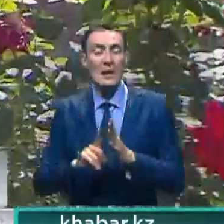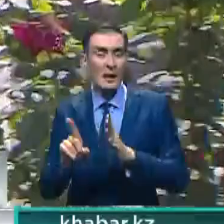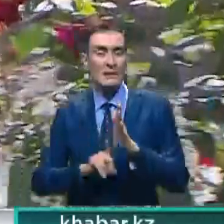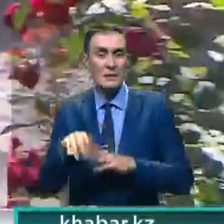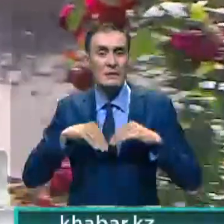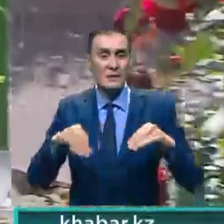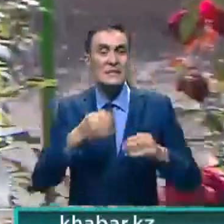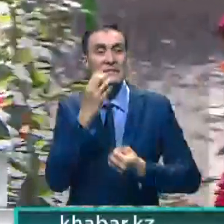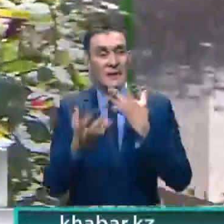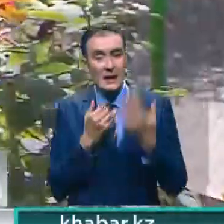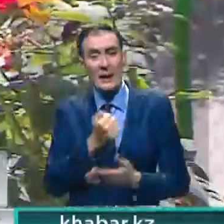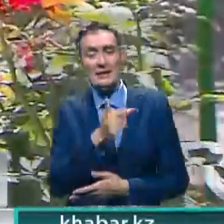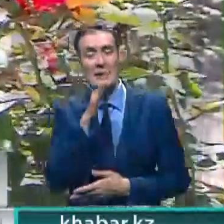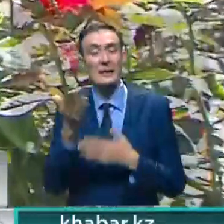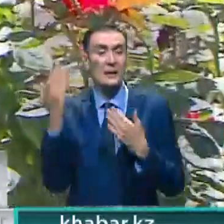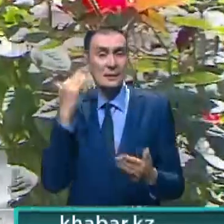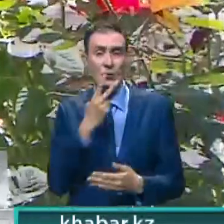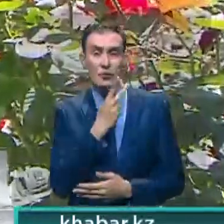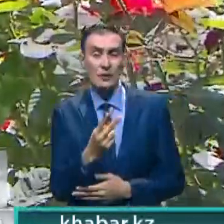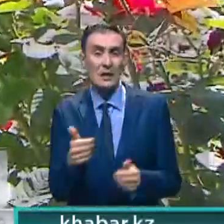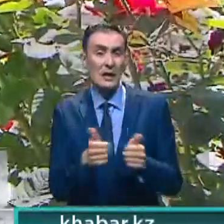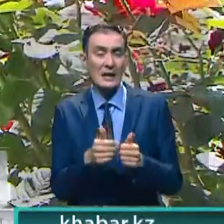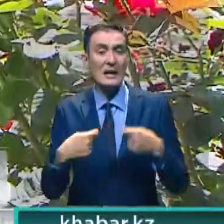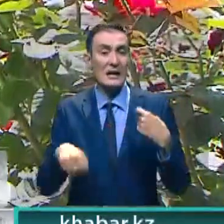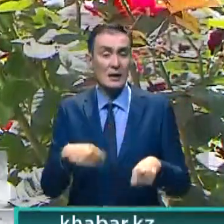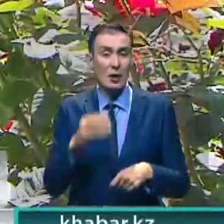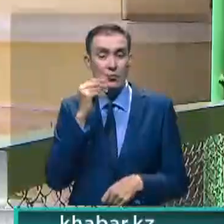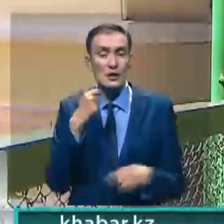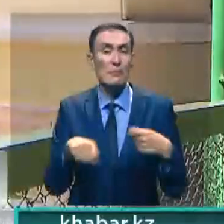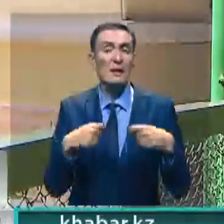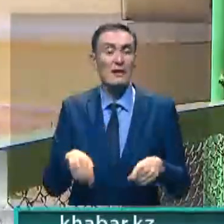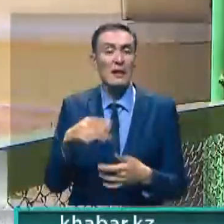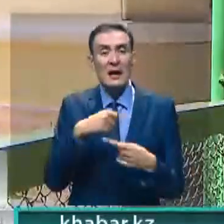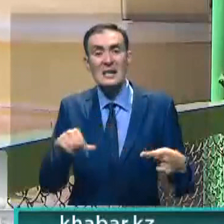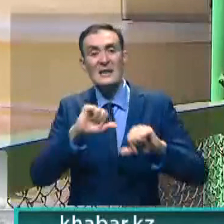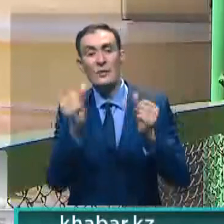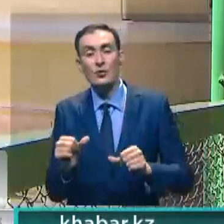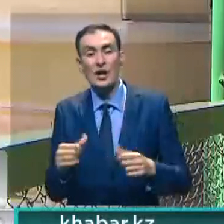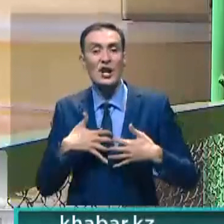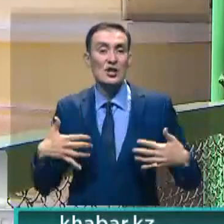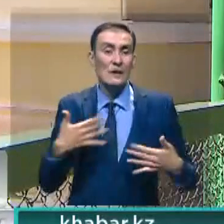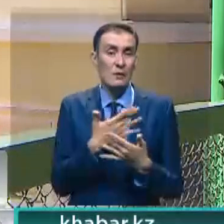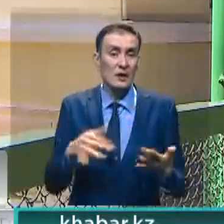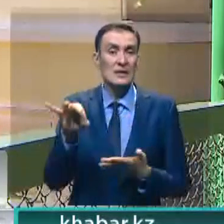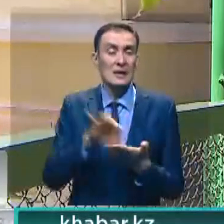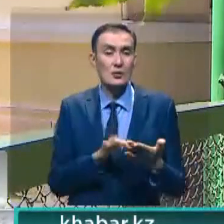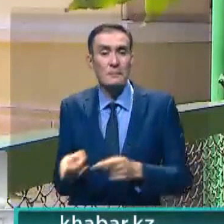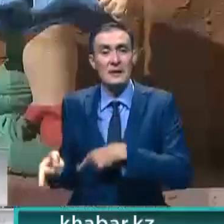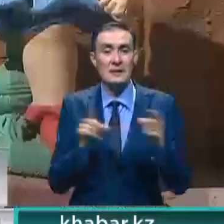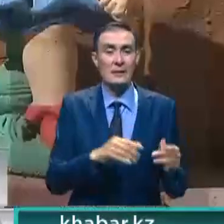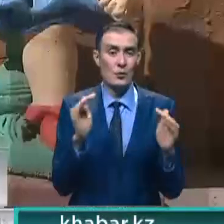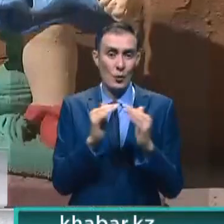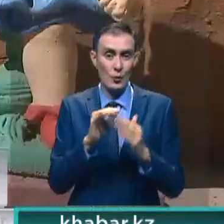она высадила цветы. А несколько лет назад увидела возле рынка, как мужчина продавал разные фигурки животных. Они сразу перекочевали к